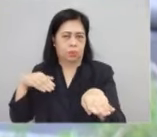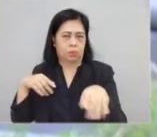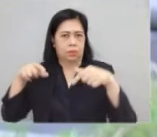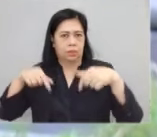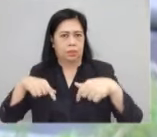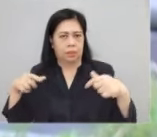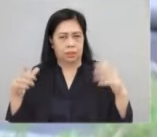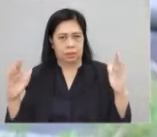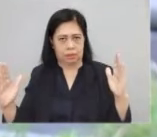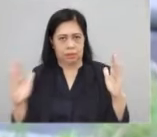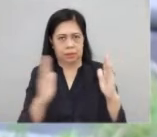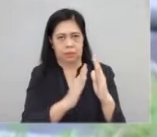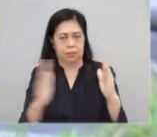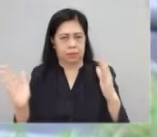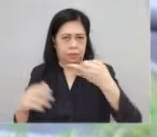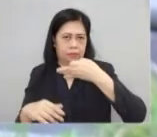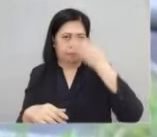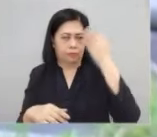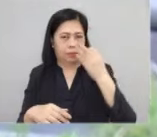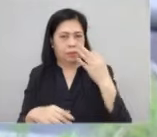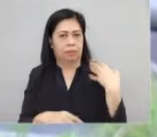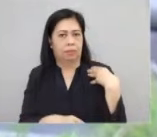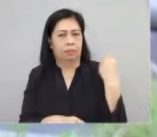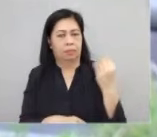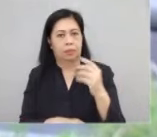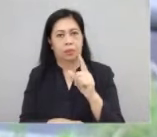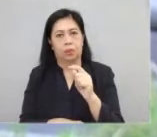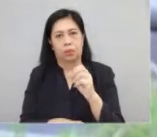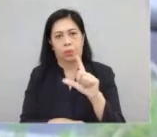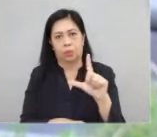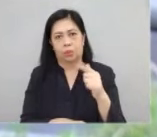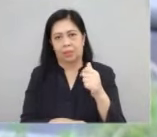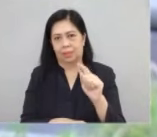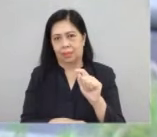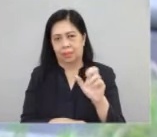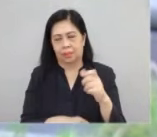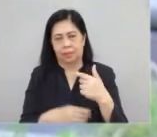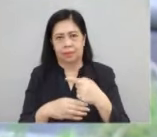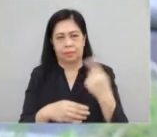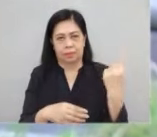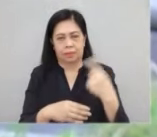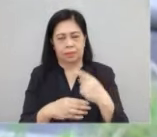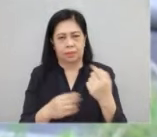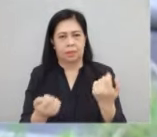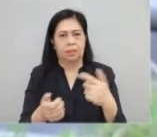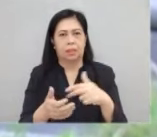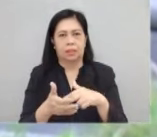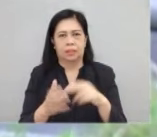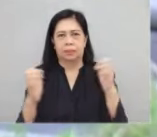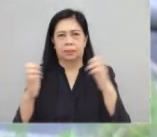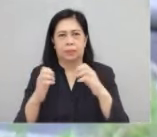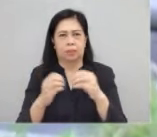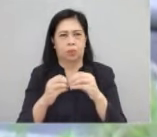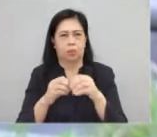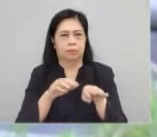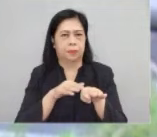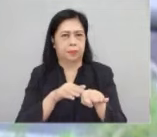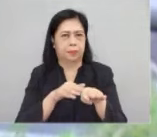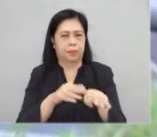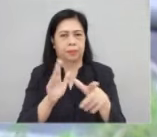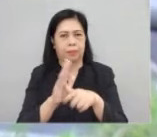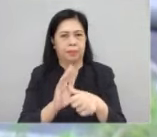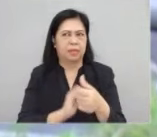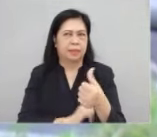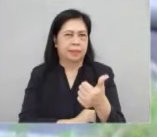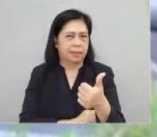sa bukana ng Balintawak Toll Plaza. Isahan daw yung pagsikip muli ng daloy ng trapiko mamayang